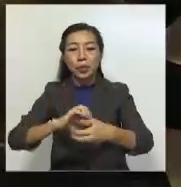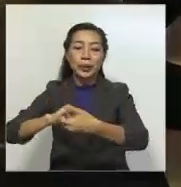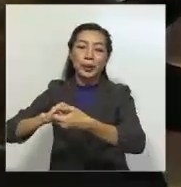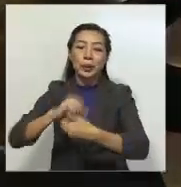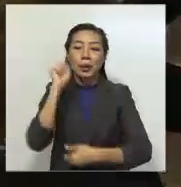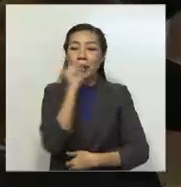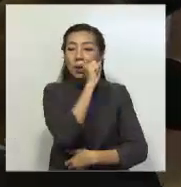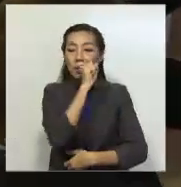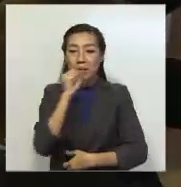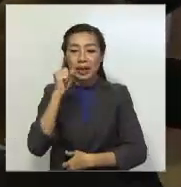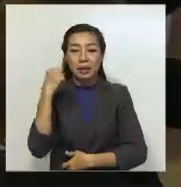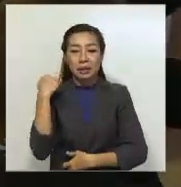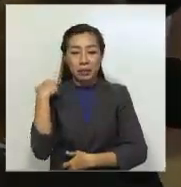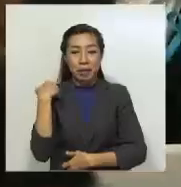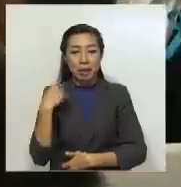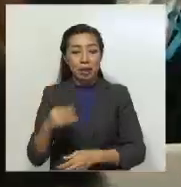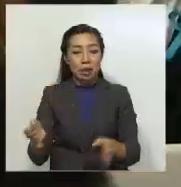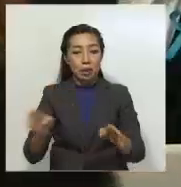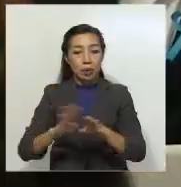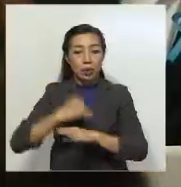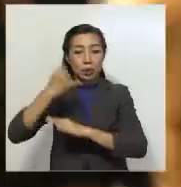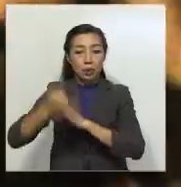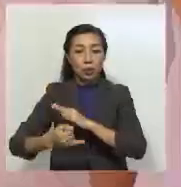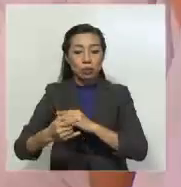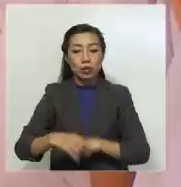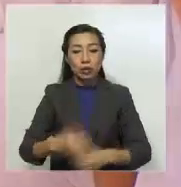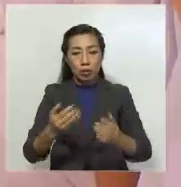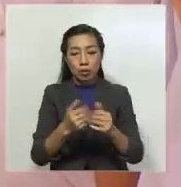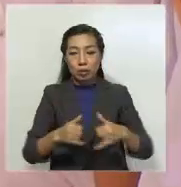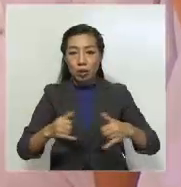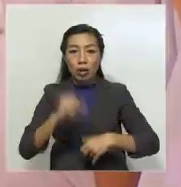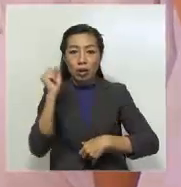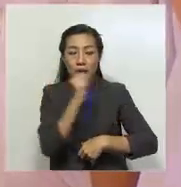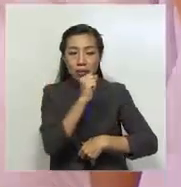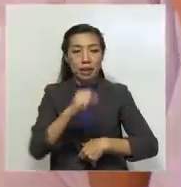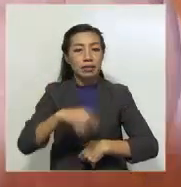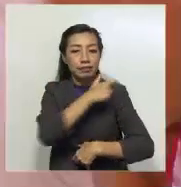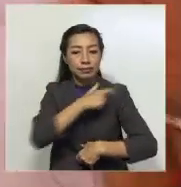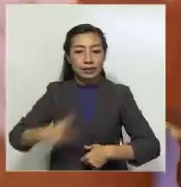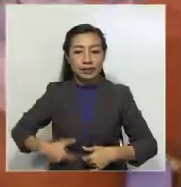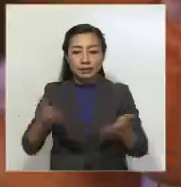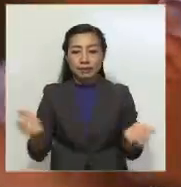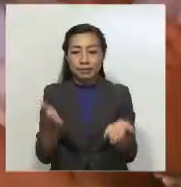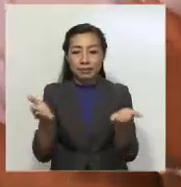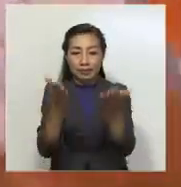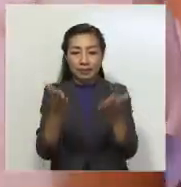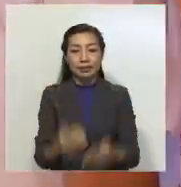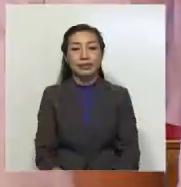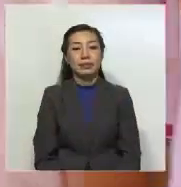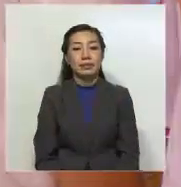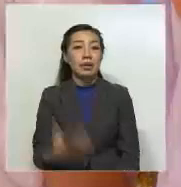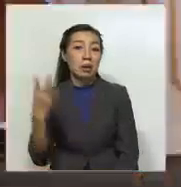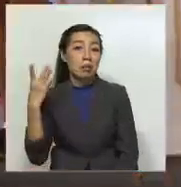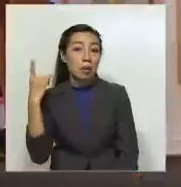งสามัคคีชุมนุมแล้วก็ปิดงานด้วยวงดนตรีบรรเลงเพลงสรรเสริญพระบารมีค่ะ ก็บรรยากา